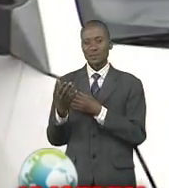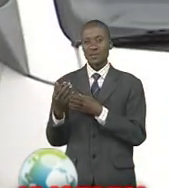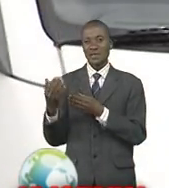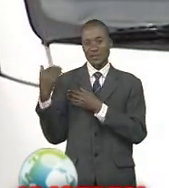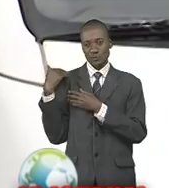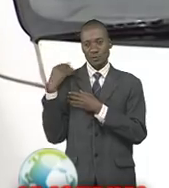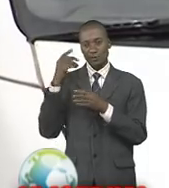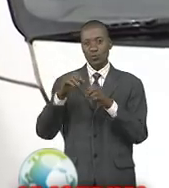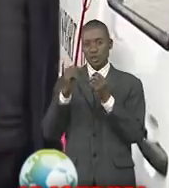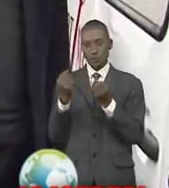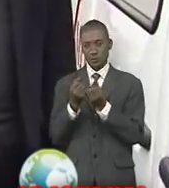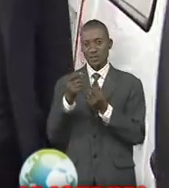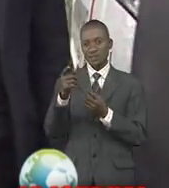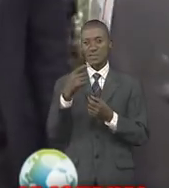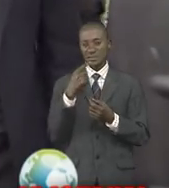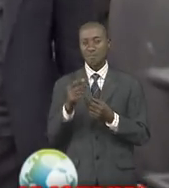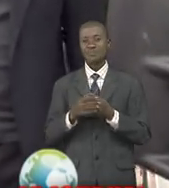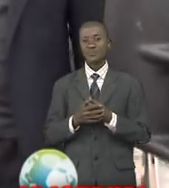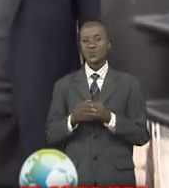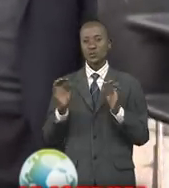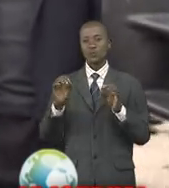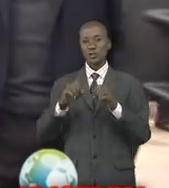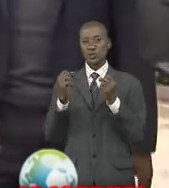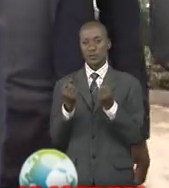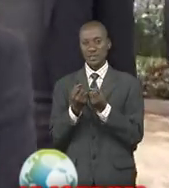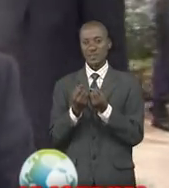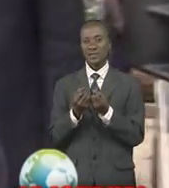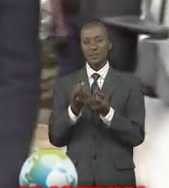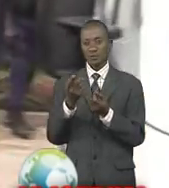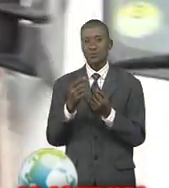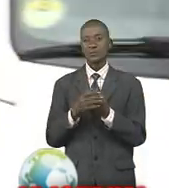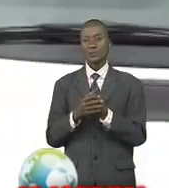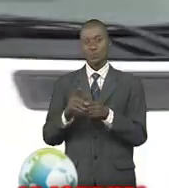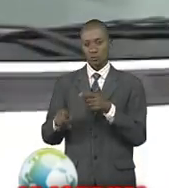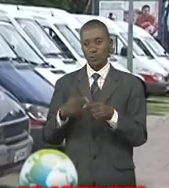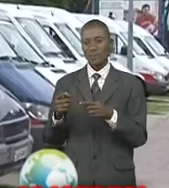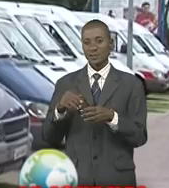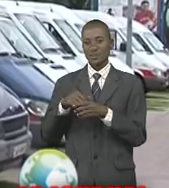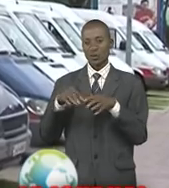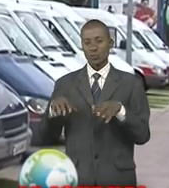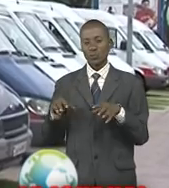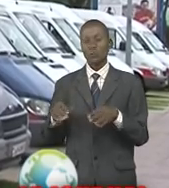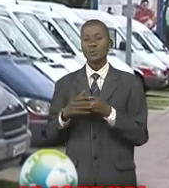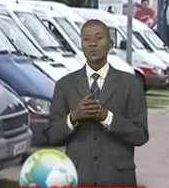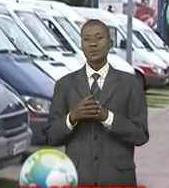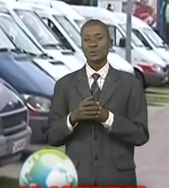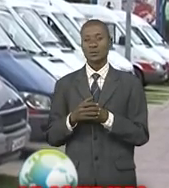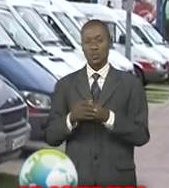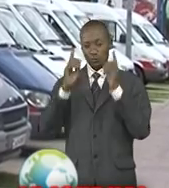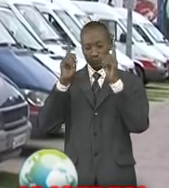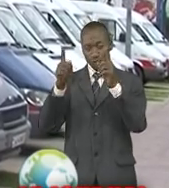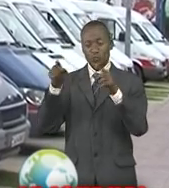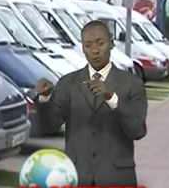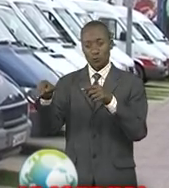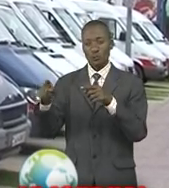société. C'est donc toutefois une nouvelle société de transport en commun qui se crée en République démocratique du Congo. La mise en circulation de ces